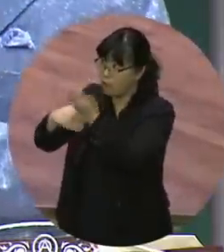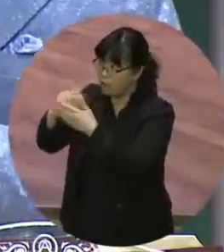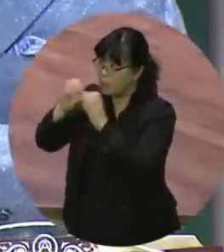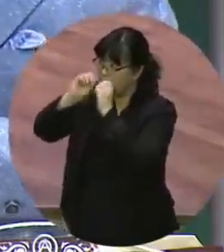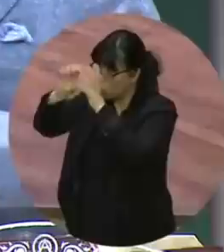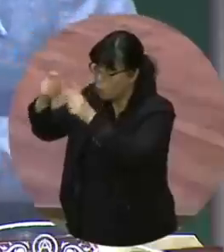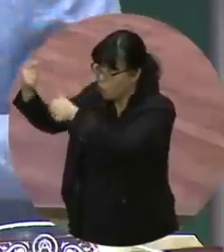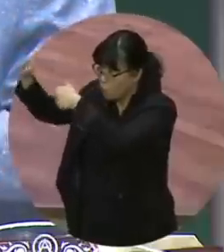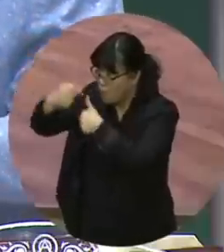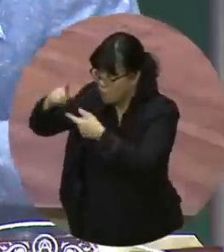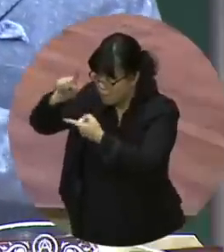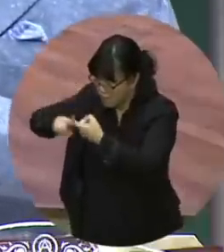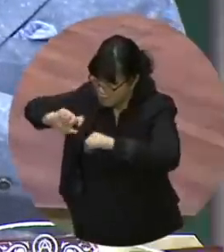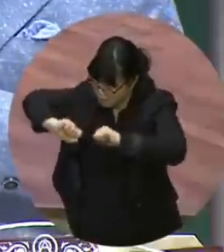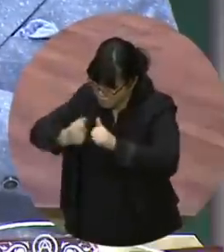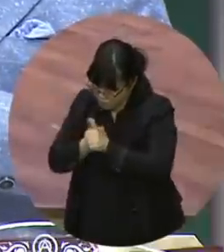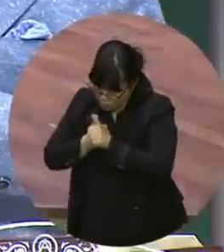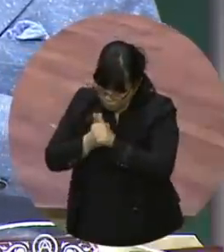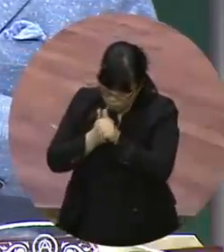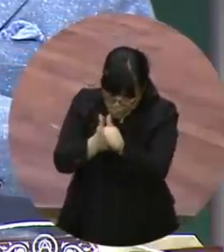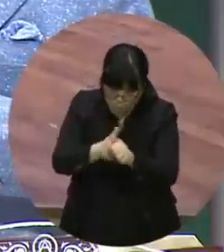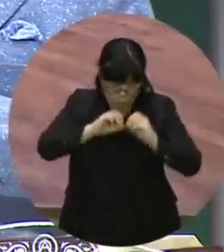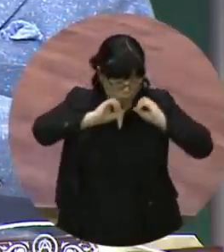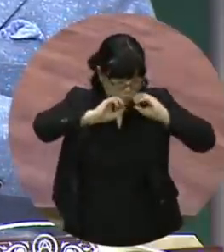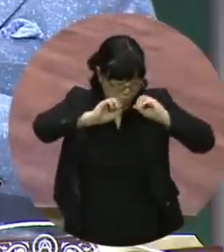그때부터 전혀 내하고는 반대인